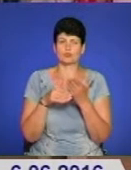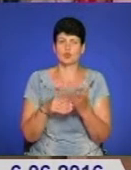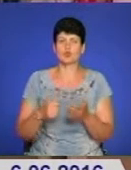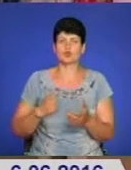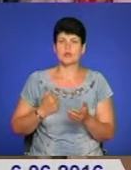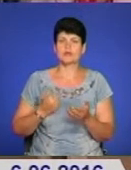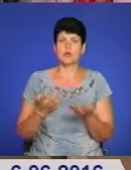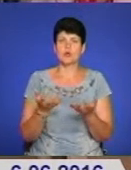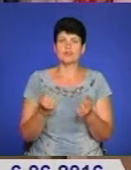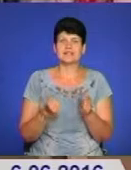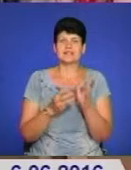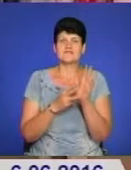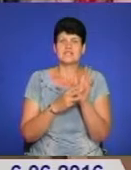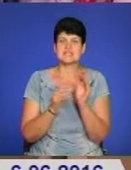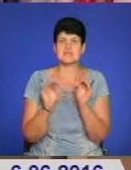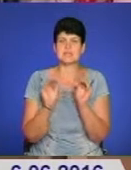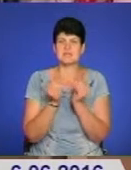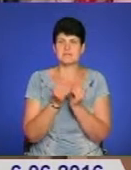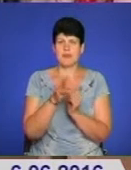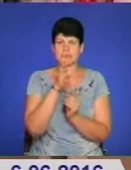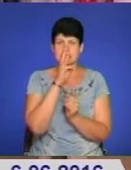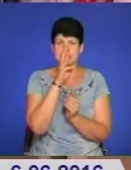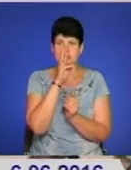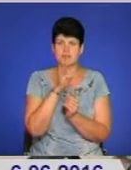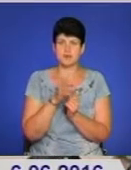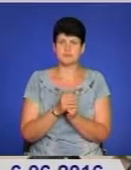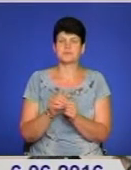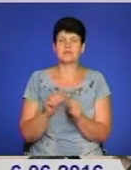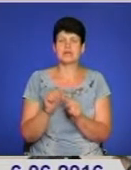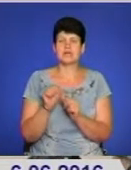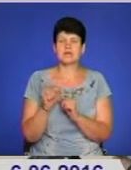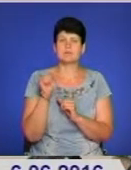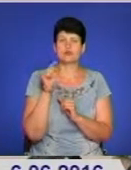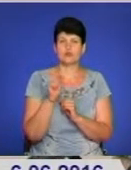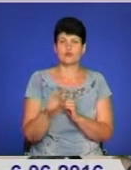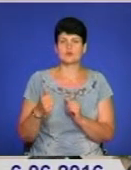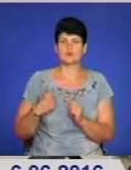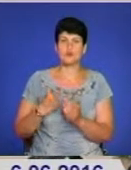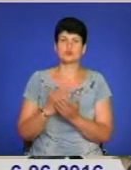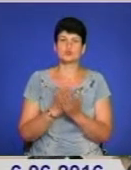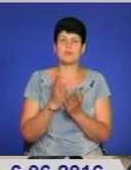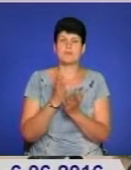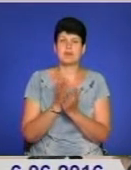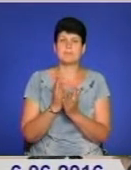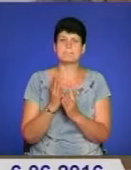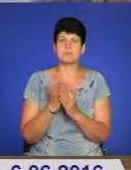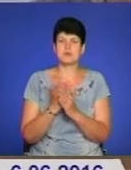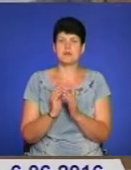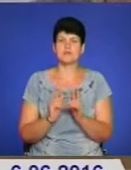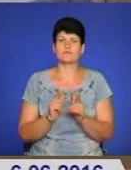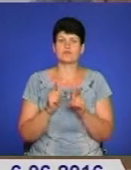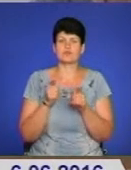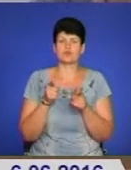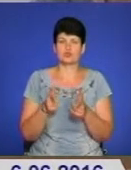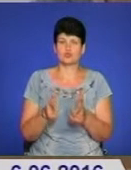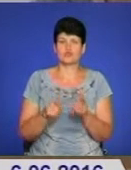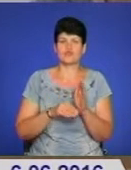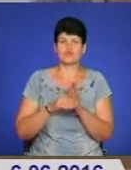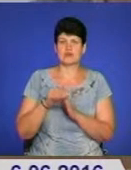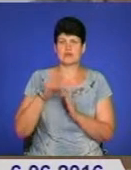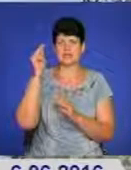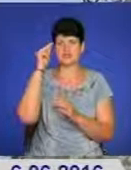Солдати отримують 8 мінімальних заробітних плат. Окрім того, військовослужбовці мають пільги при вступі до вищих навчальних